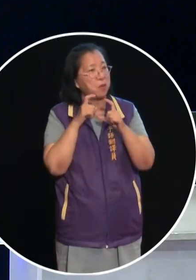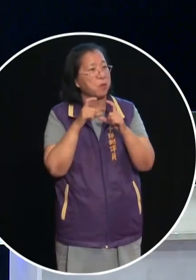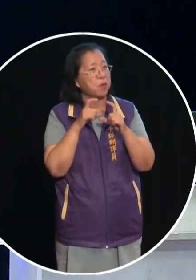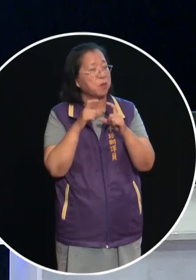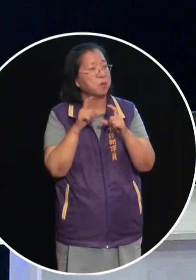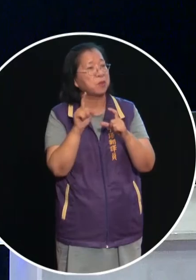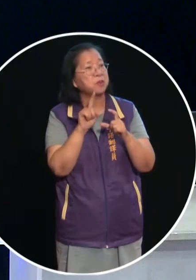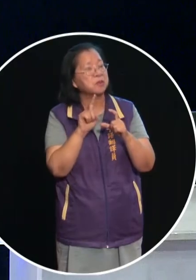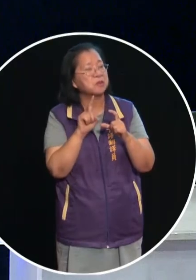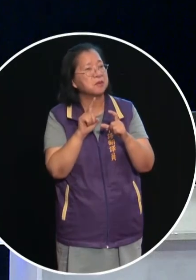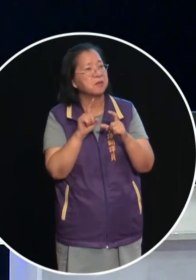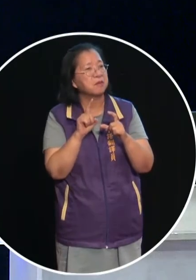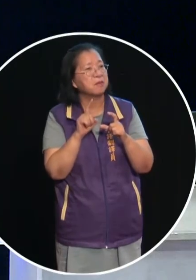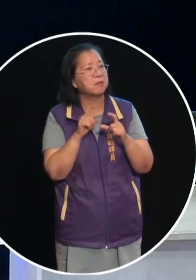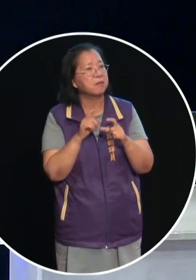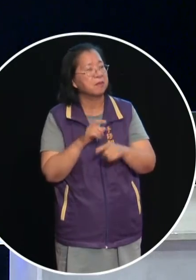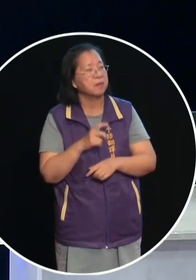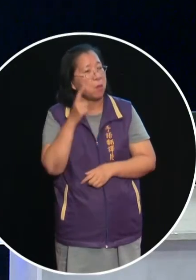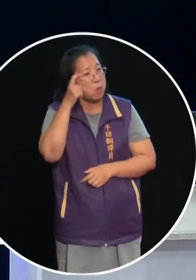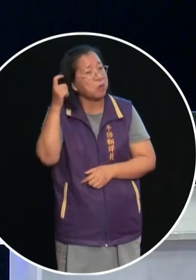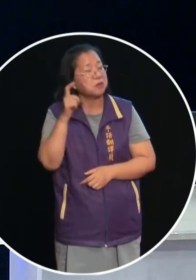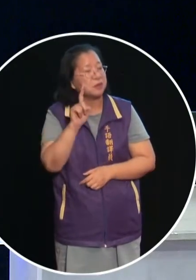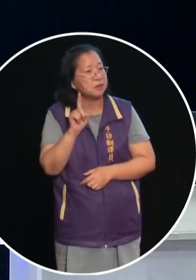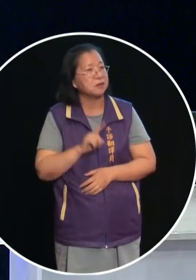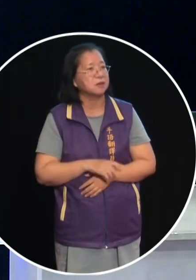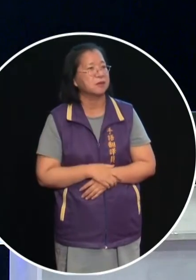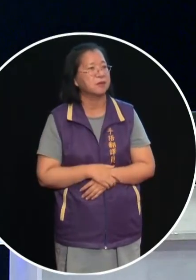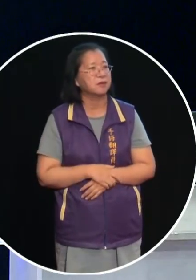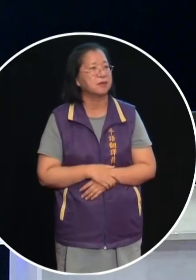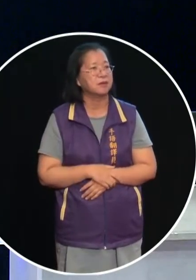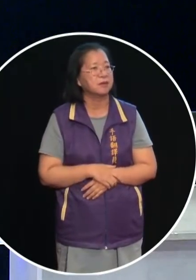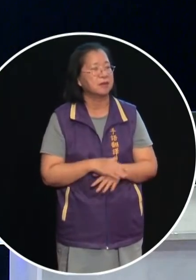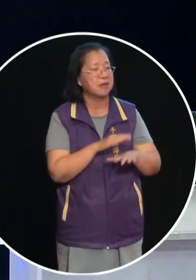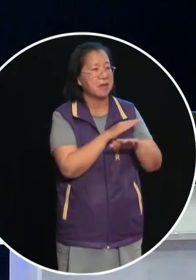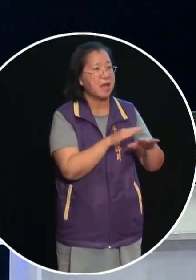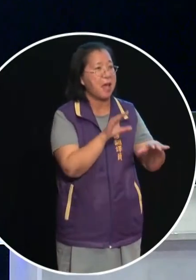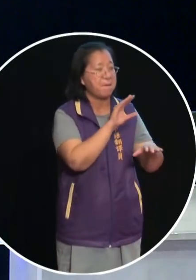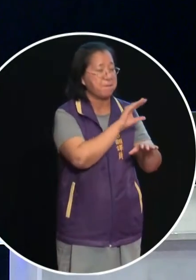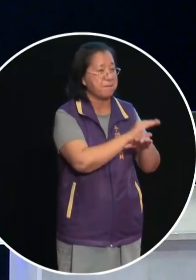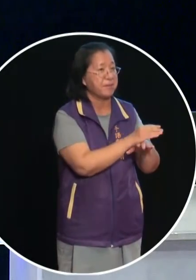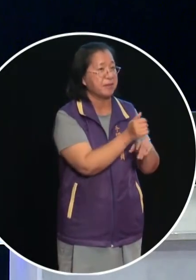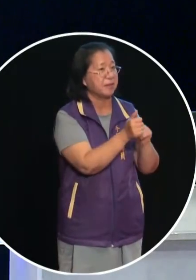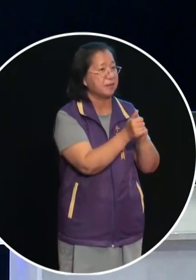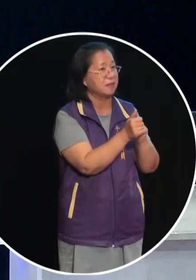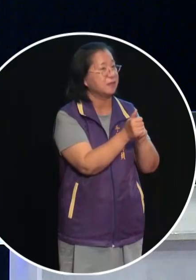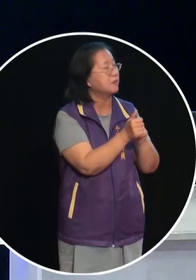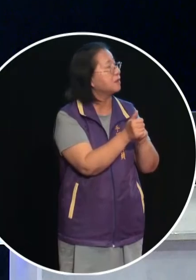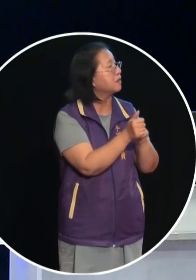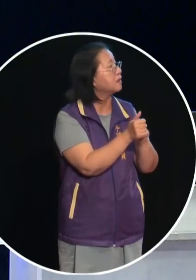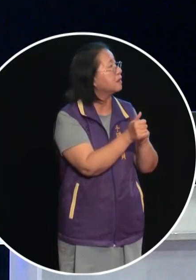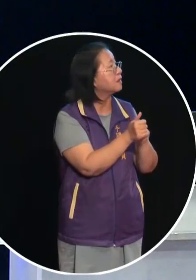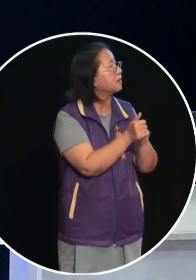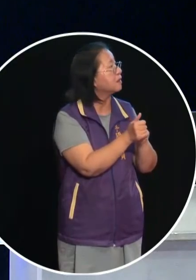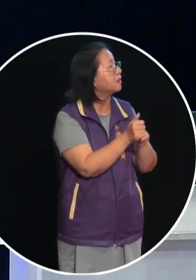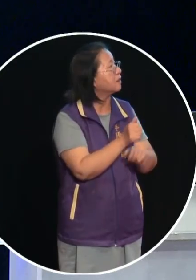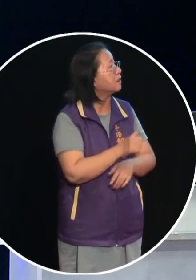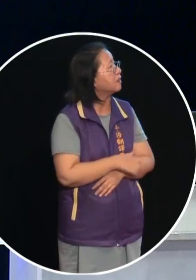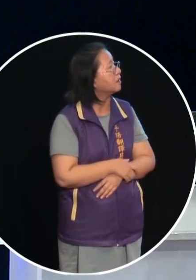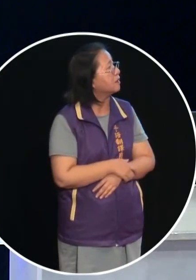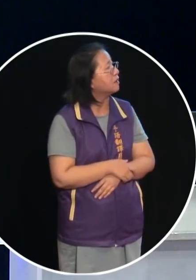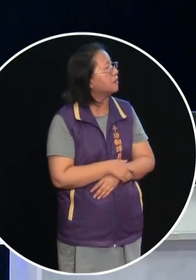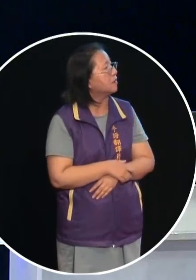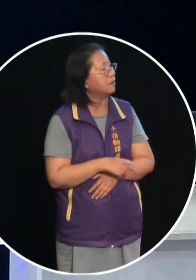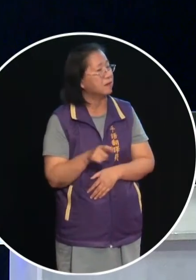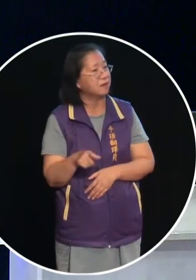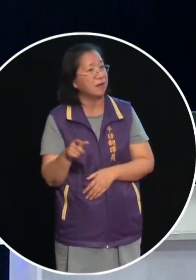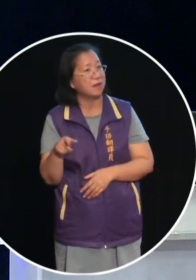想。我觉得他这个梦想是跟对安倍先生的友情是另外一回事的，他要恢